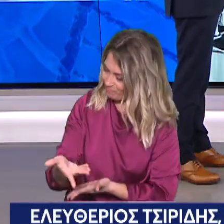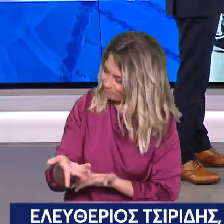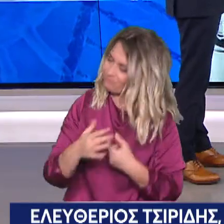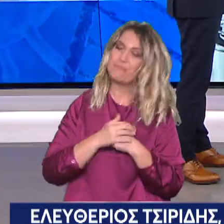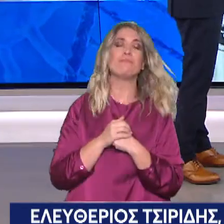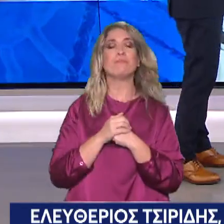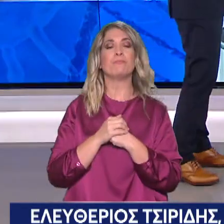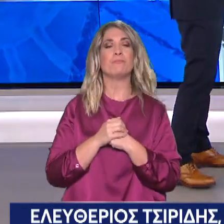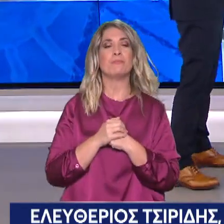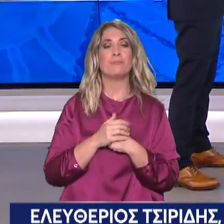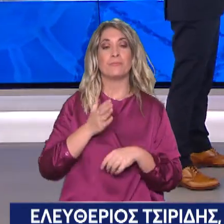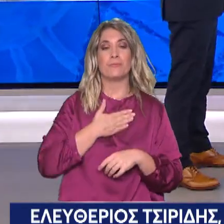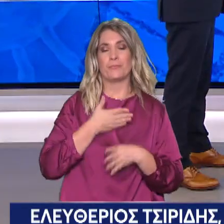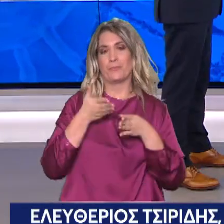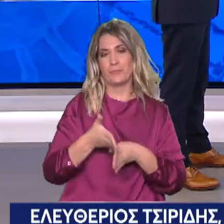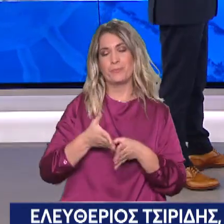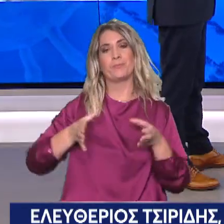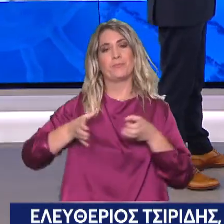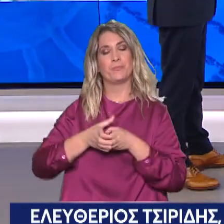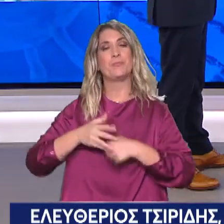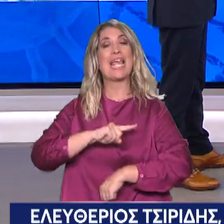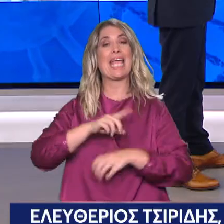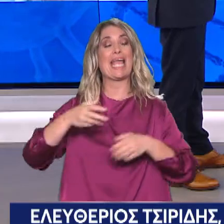Υπότιτλοι AUTHORWAVE